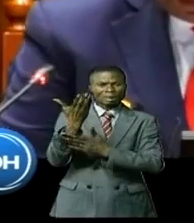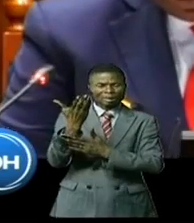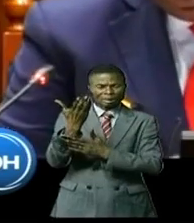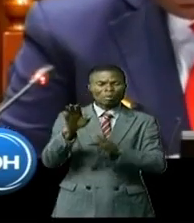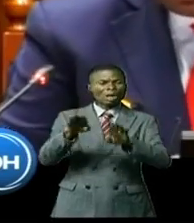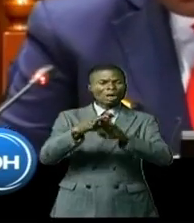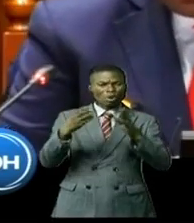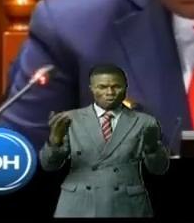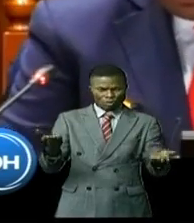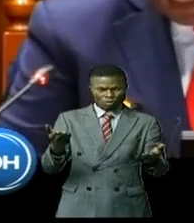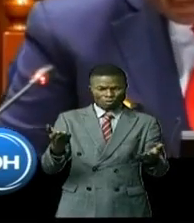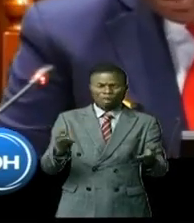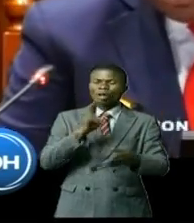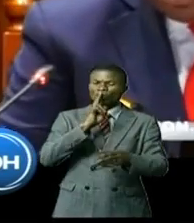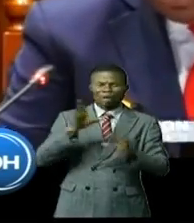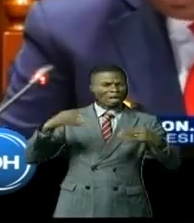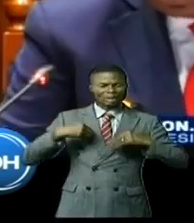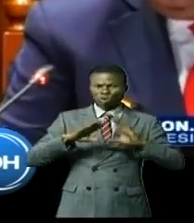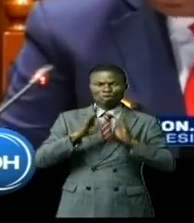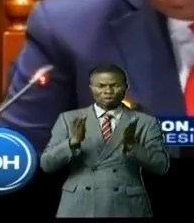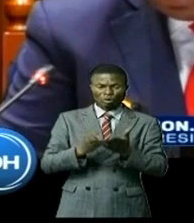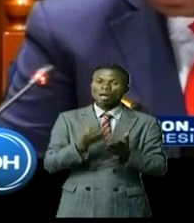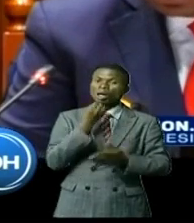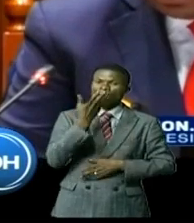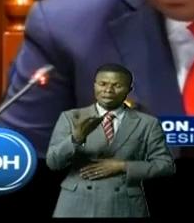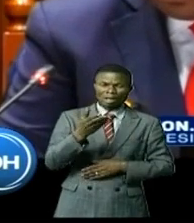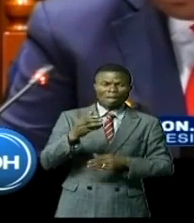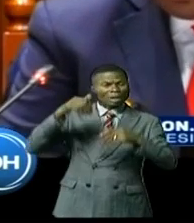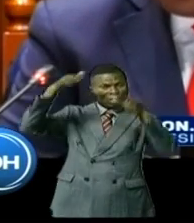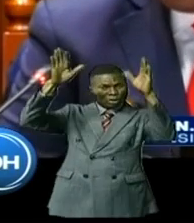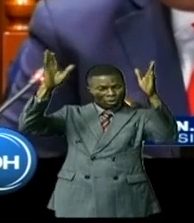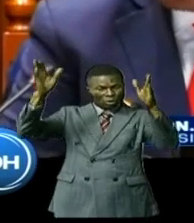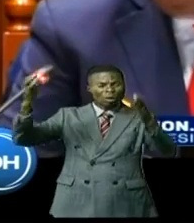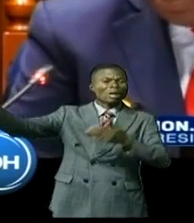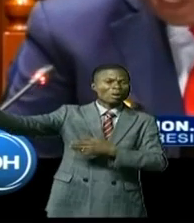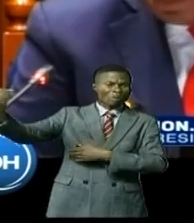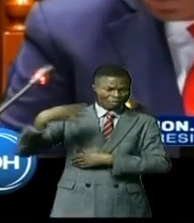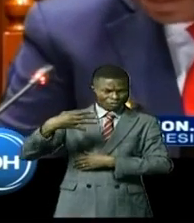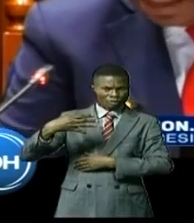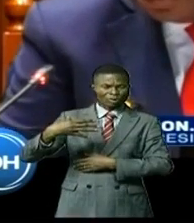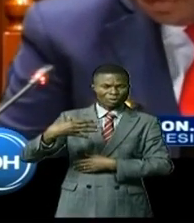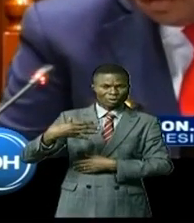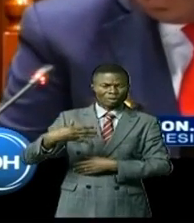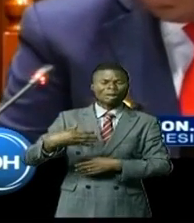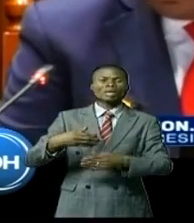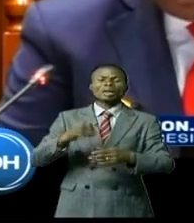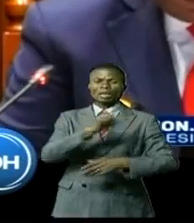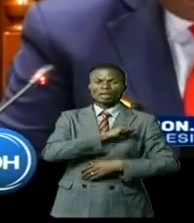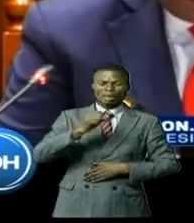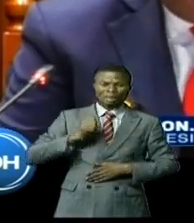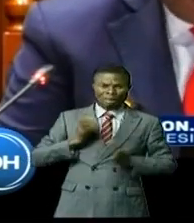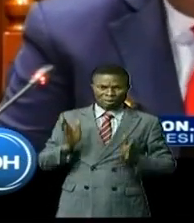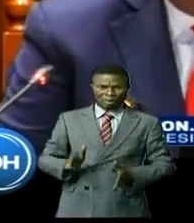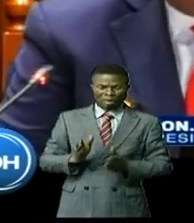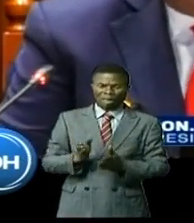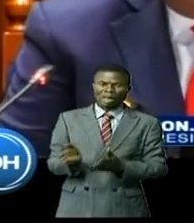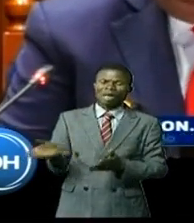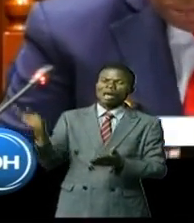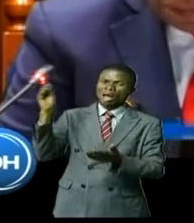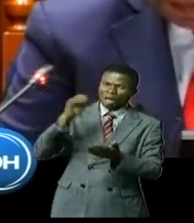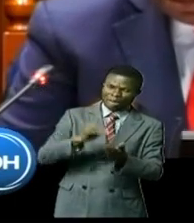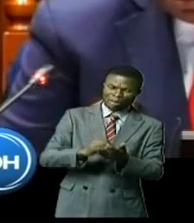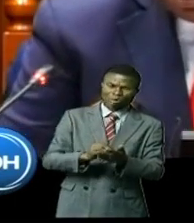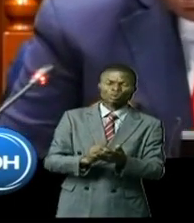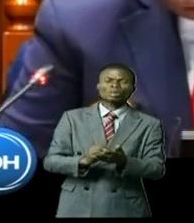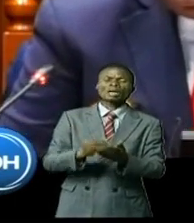ouverts, grandement ouverts. Même ceux qui sont à l'extérieur peuvent passer par les sénateurs pour introduire leurs